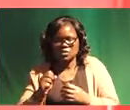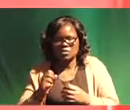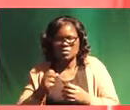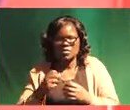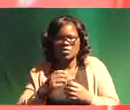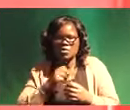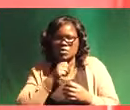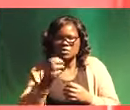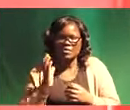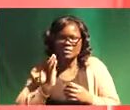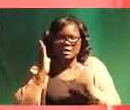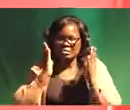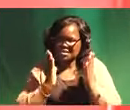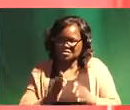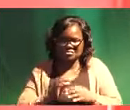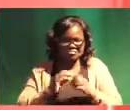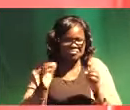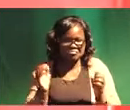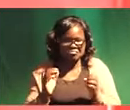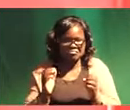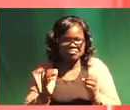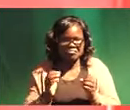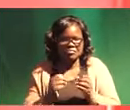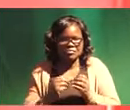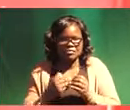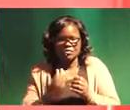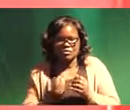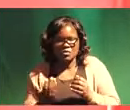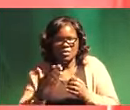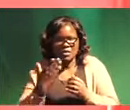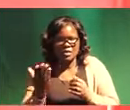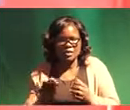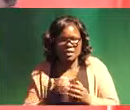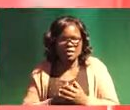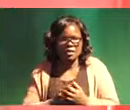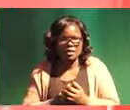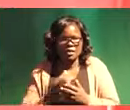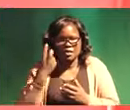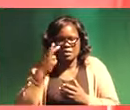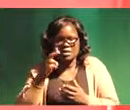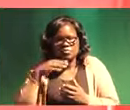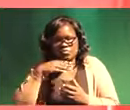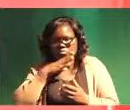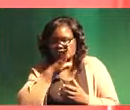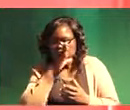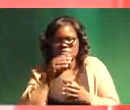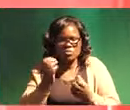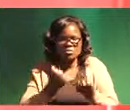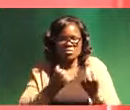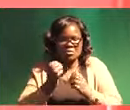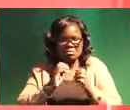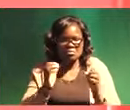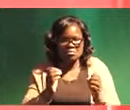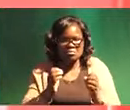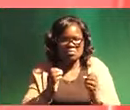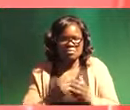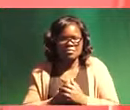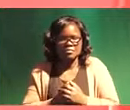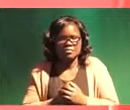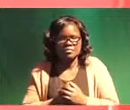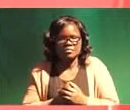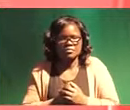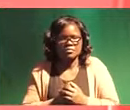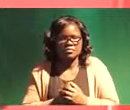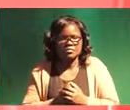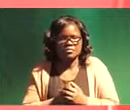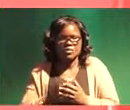have no chairperson. Watoto wa hapa hajai kuona ngari ya blue. Ni kama vile hawai kuona mtu hapa mheshimiwa rais.